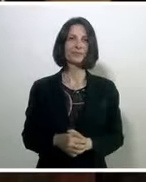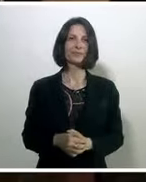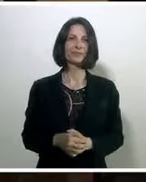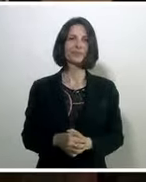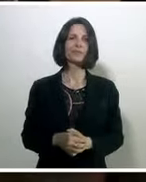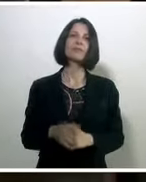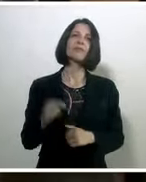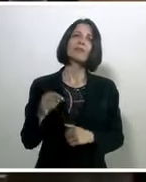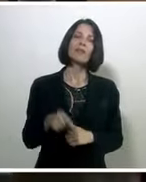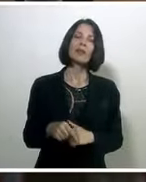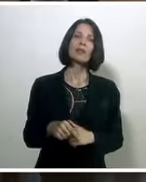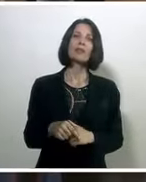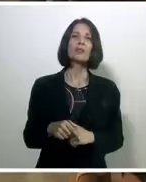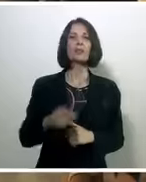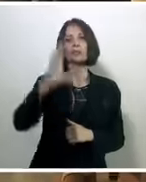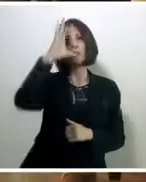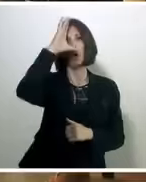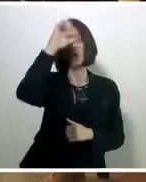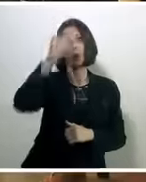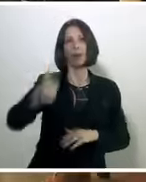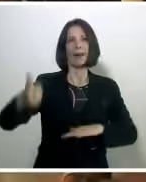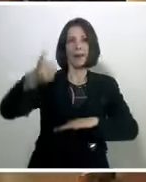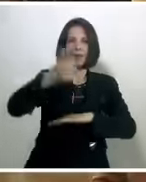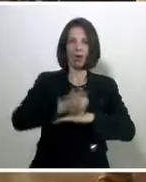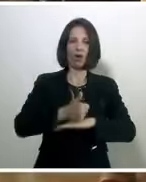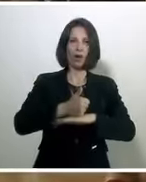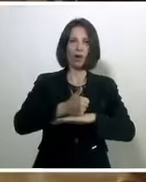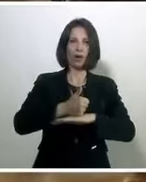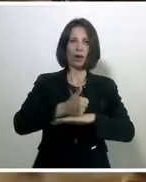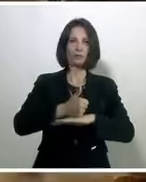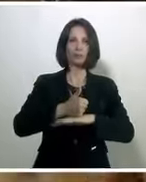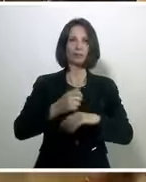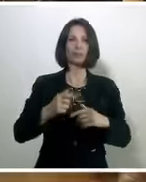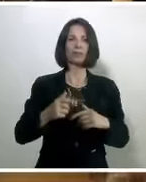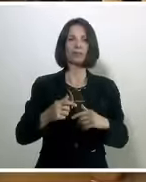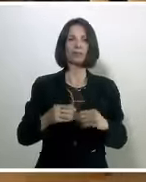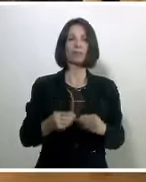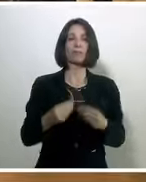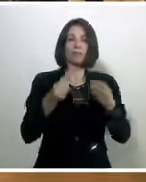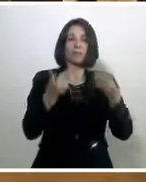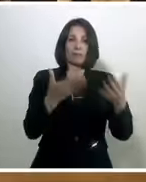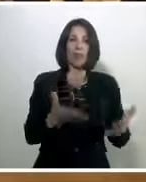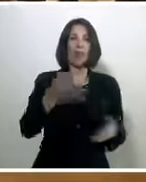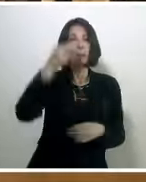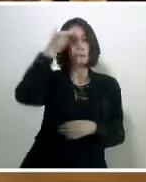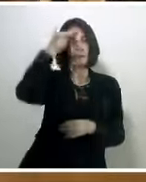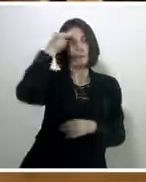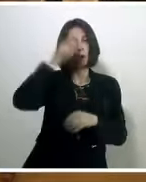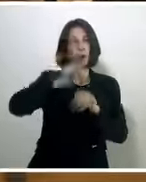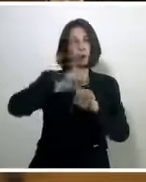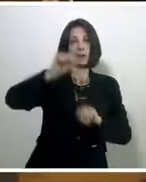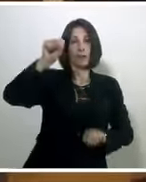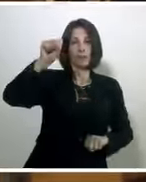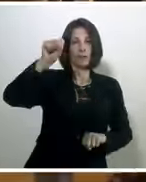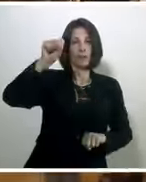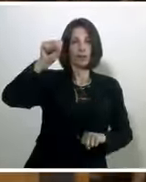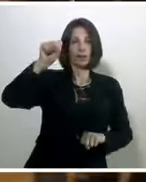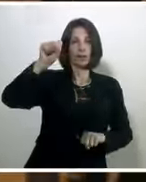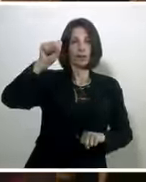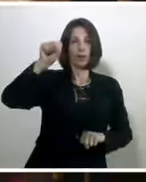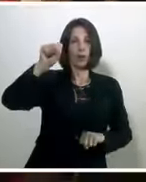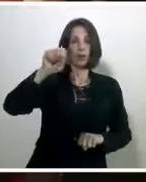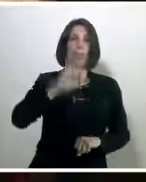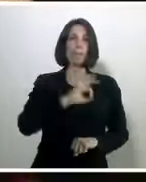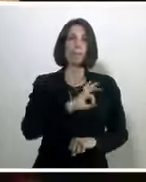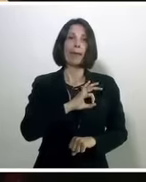ora il magnifico rettore conferirà alla memoria l'attestato di alta benemerenza a